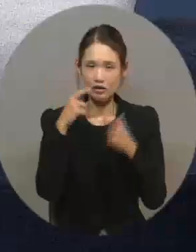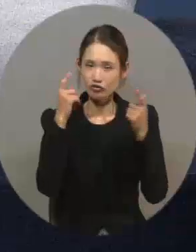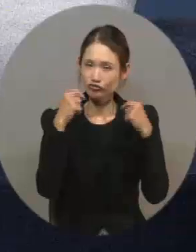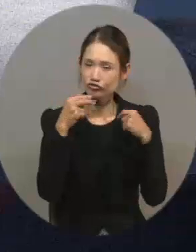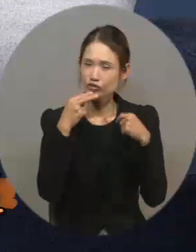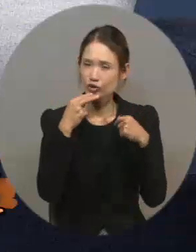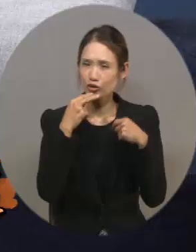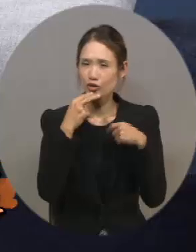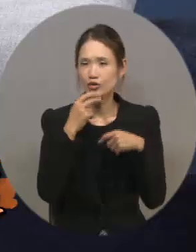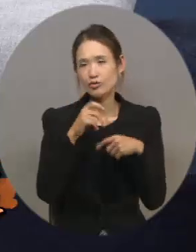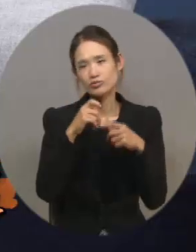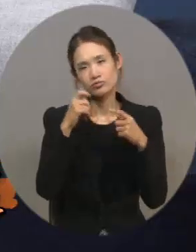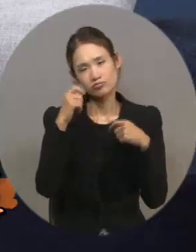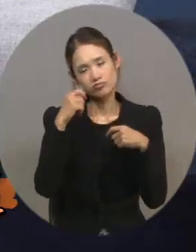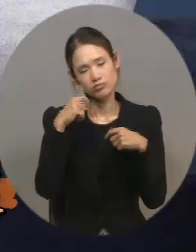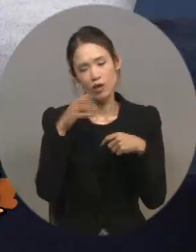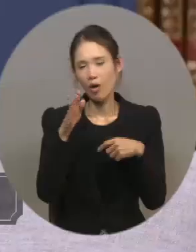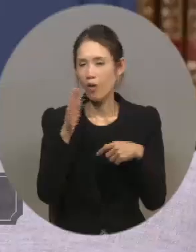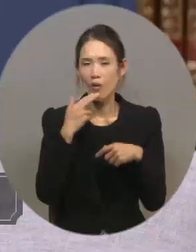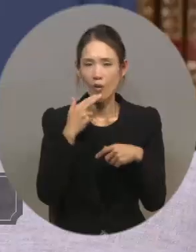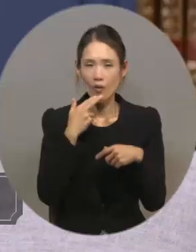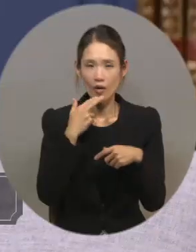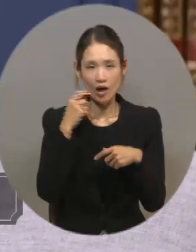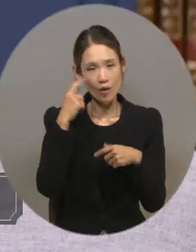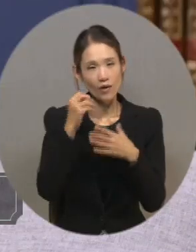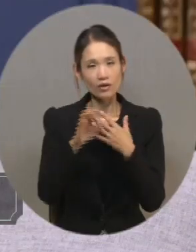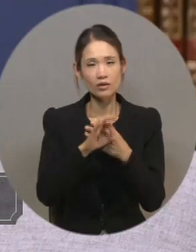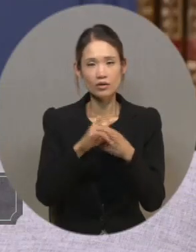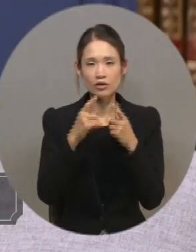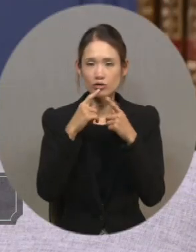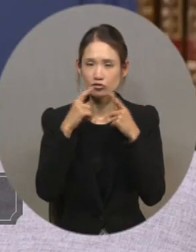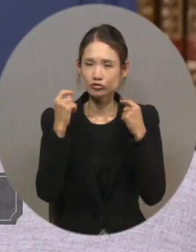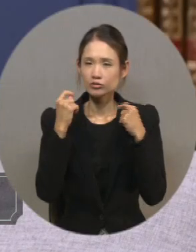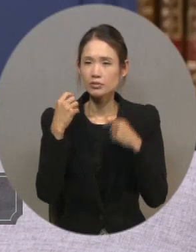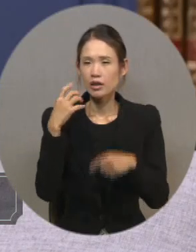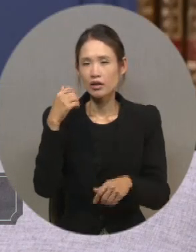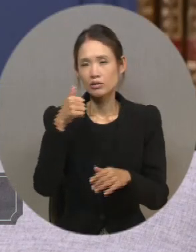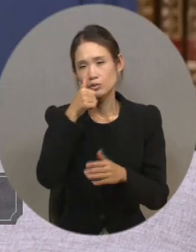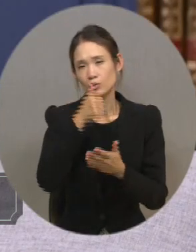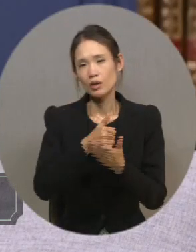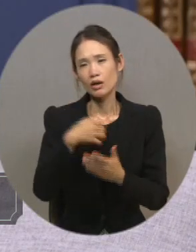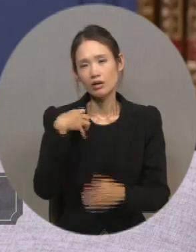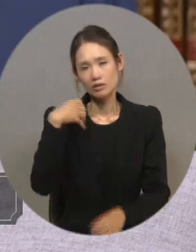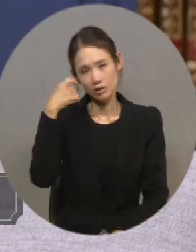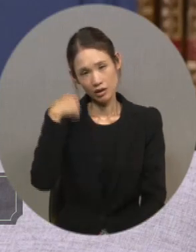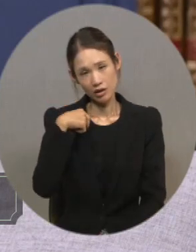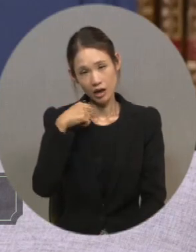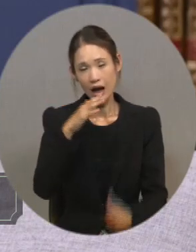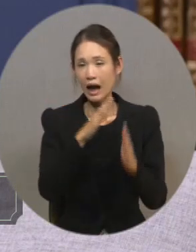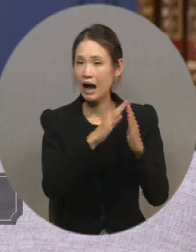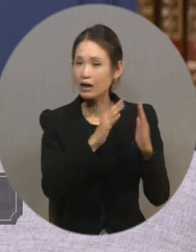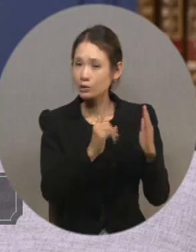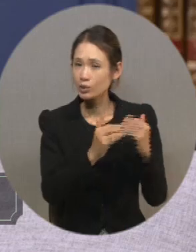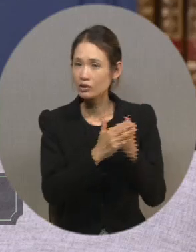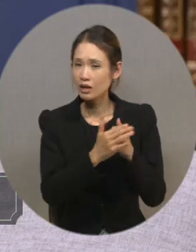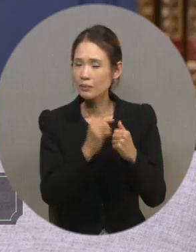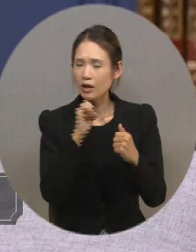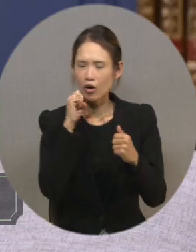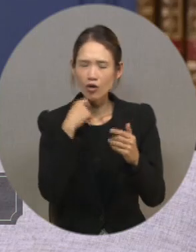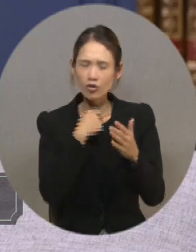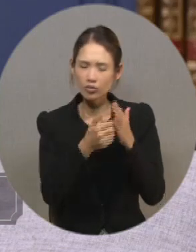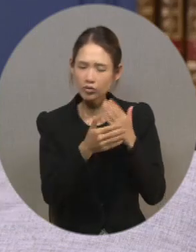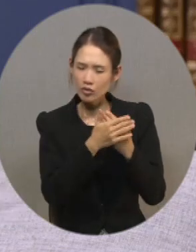웃지도 않아요. 왜냐하면 웃으면 죄책감 생기고, 왜냐하면 가족들, 자기 때문에 어려움을 겪을